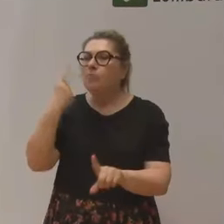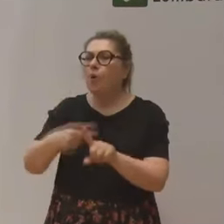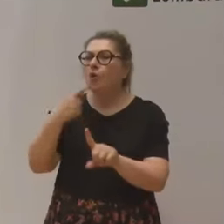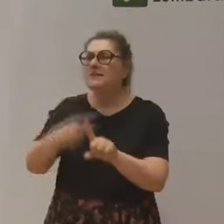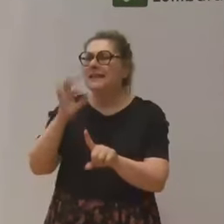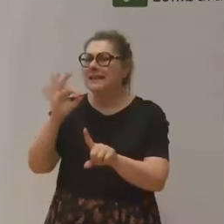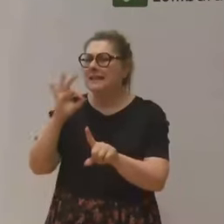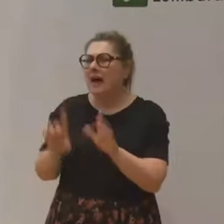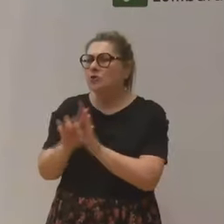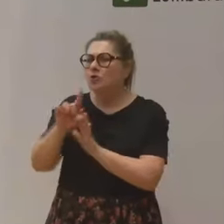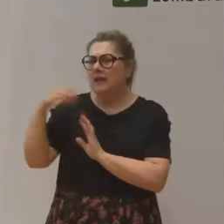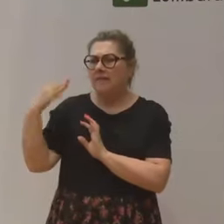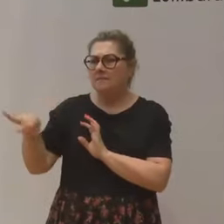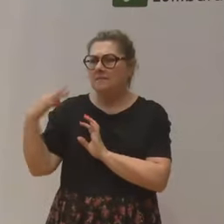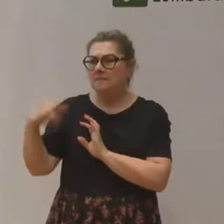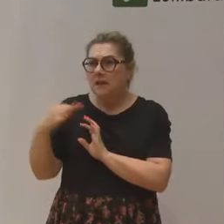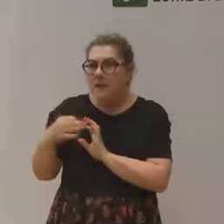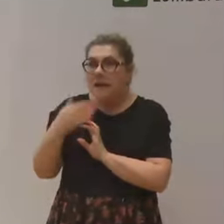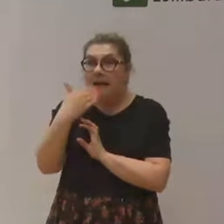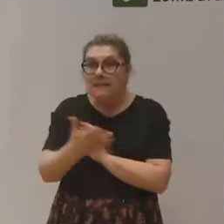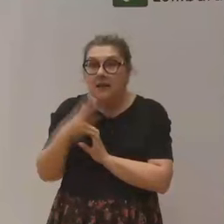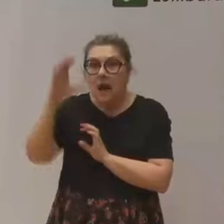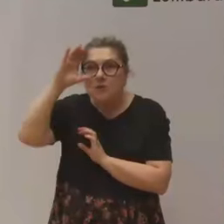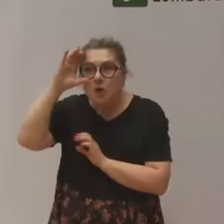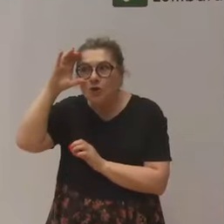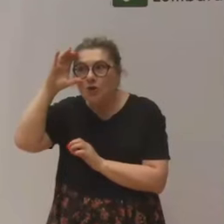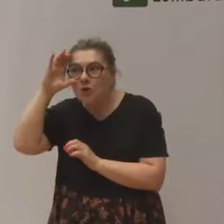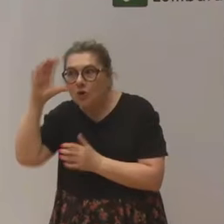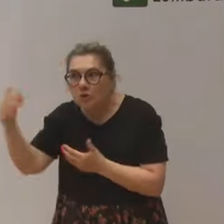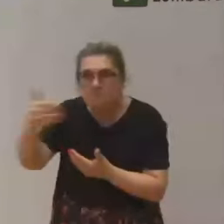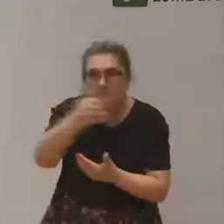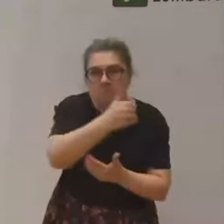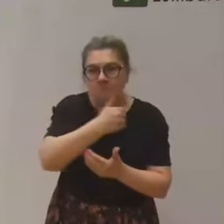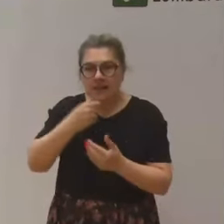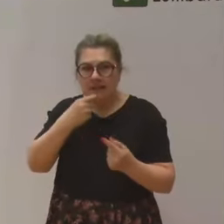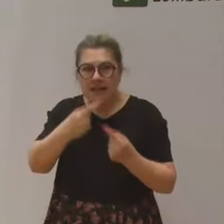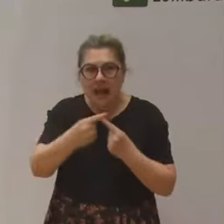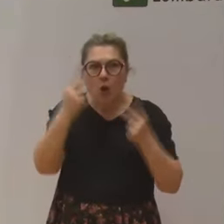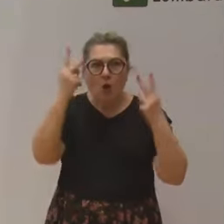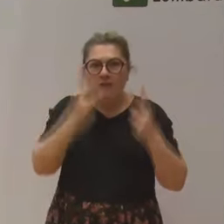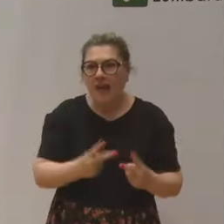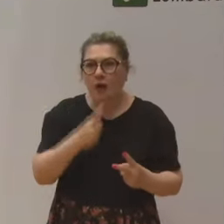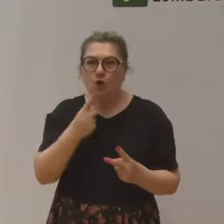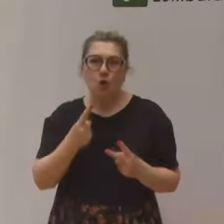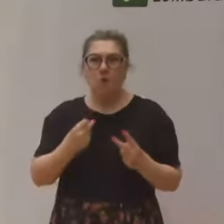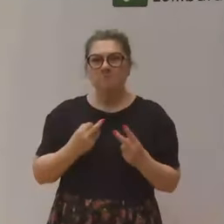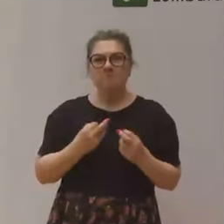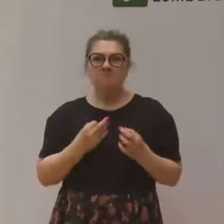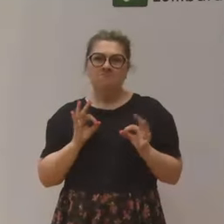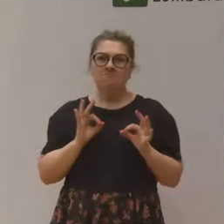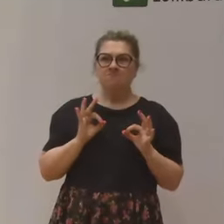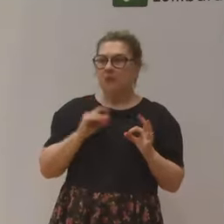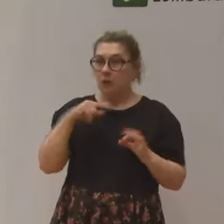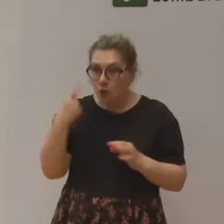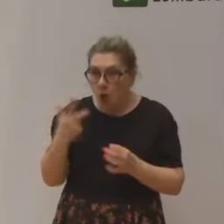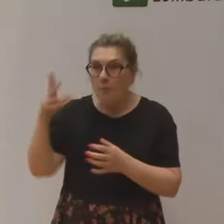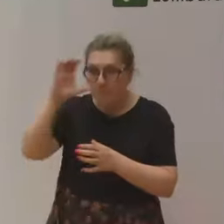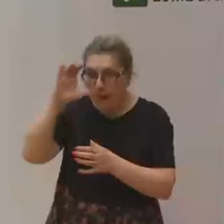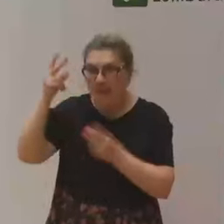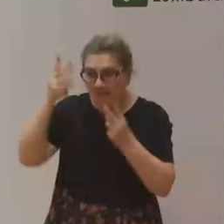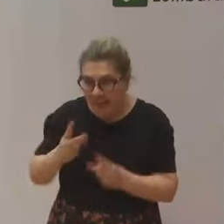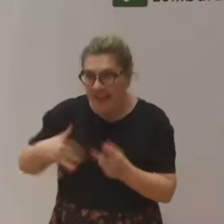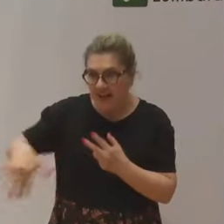e proficua, cioè attraverso un ascolto e un dialogo vero, quindi non semplicemente formale, e il coinvolgimento